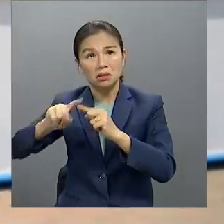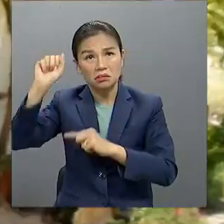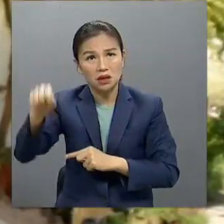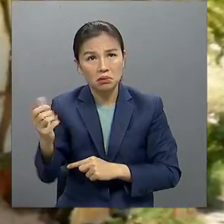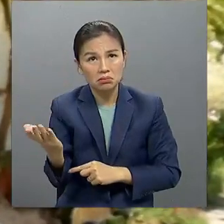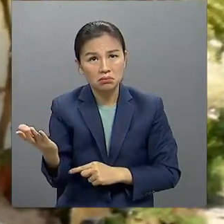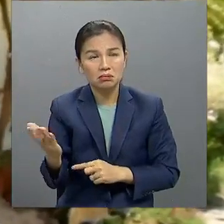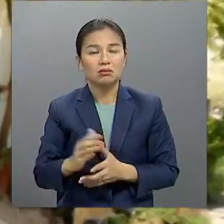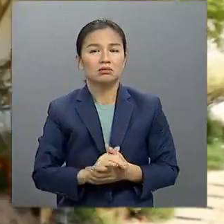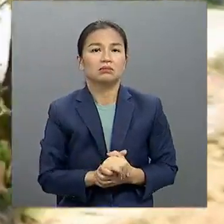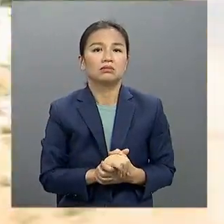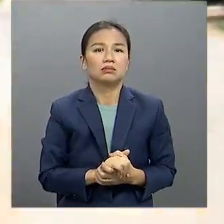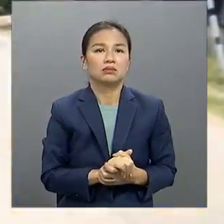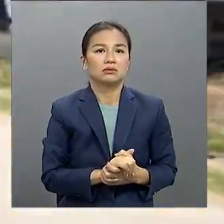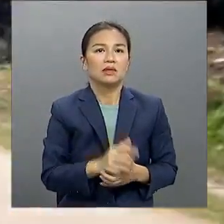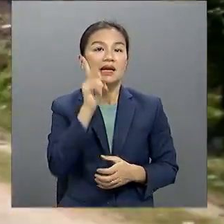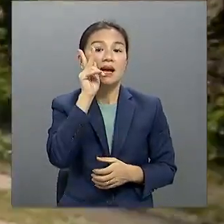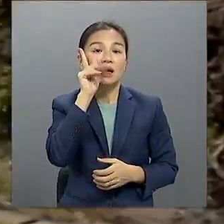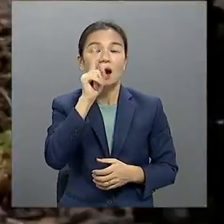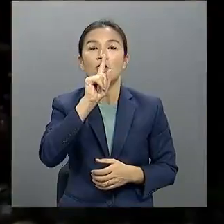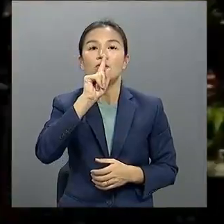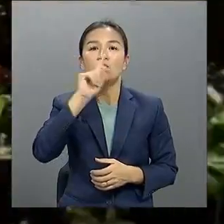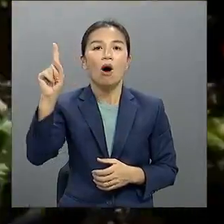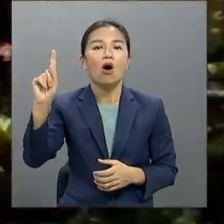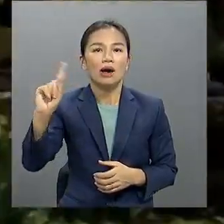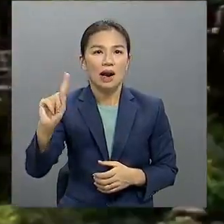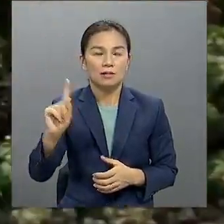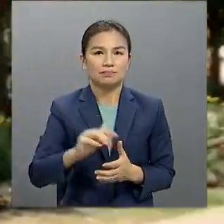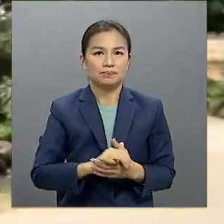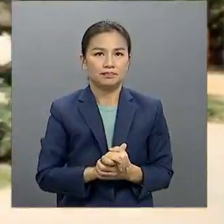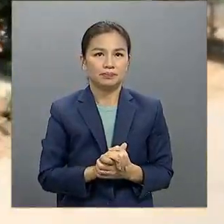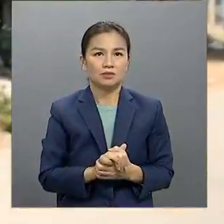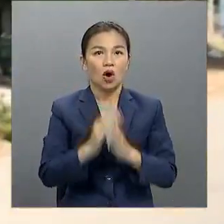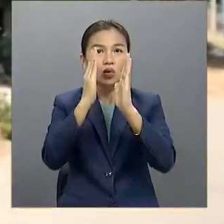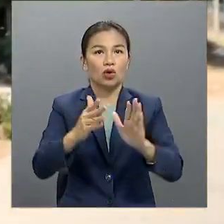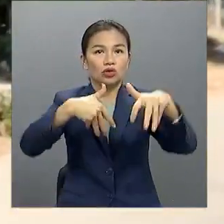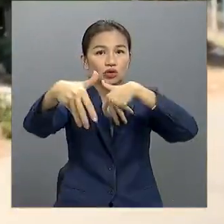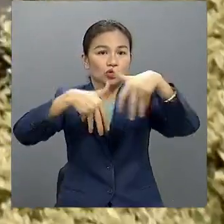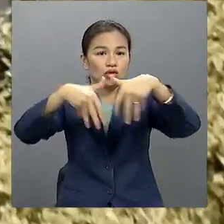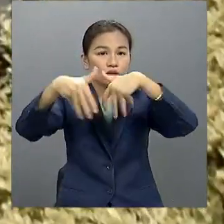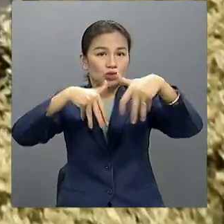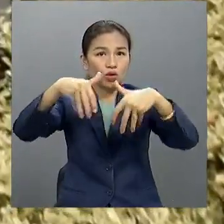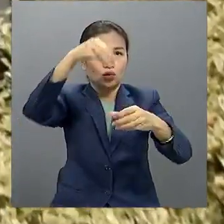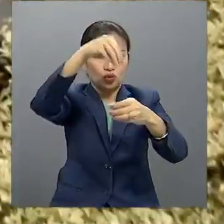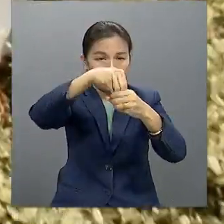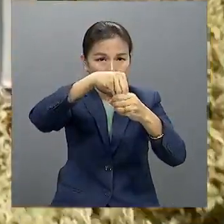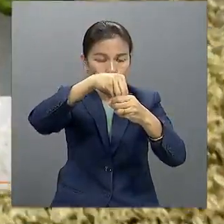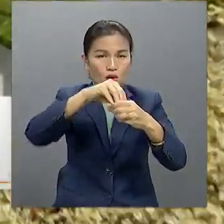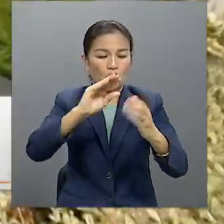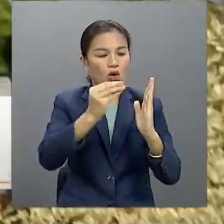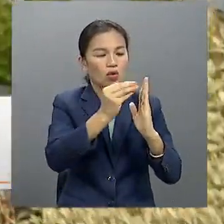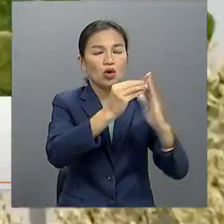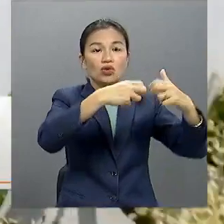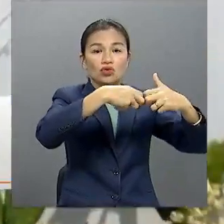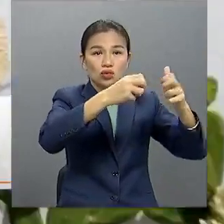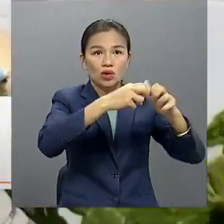ทีมข่าวได้รับการร้องเรียนจากนายปราโมทจงกลางค่ะเป็นชาวบ้านหมู่บ้านสวายหมู่2ตำบลสวายอำเภอเมืองจังหวัดสุรินทร์บอกว่าที่ตล